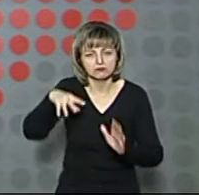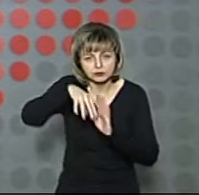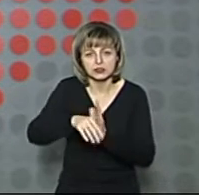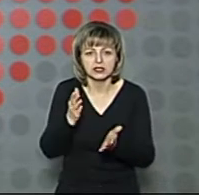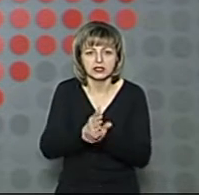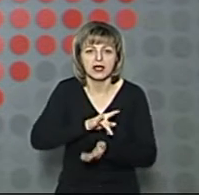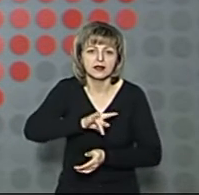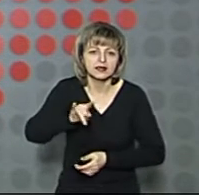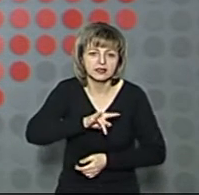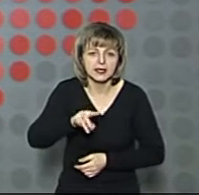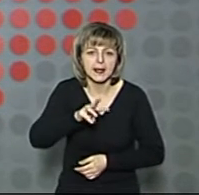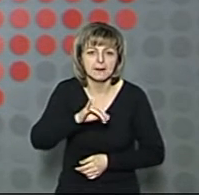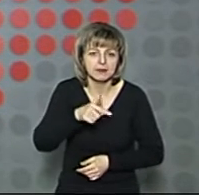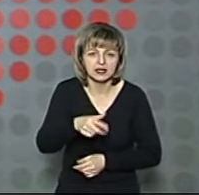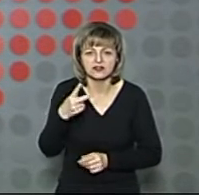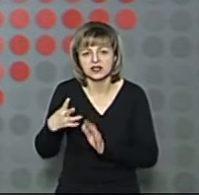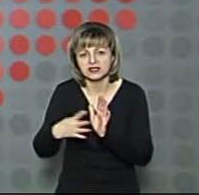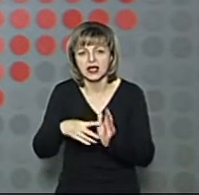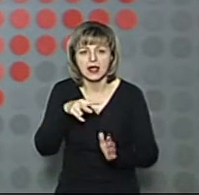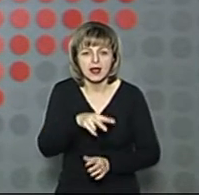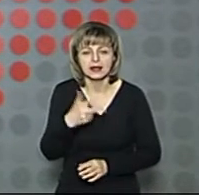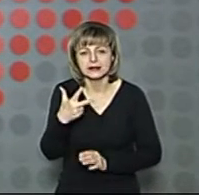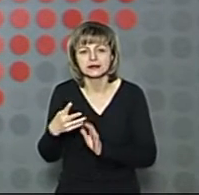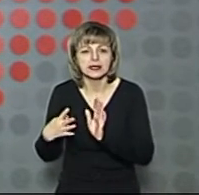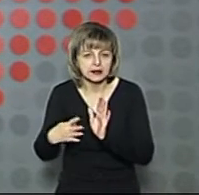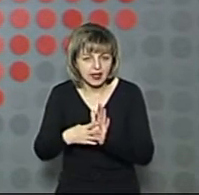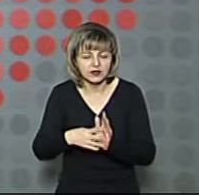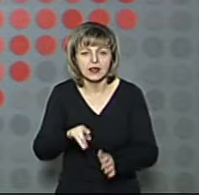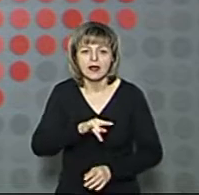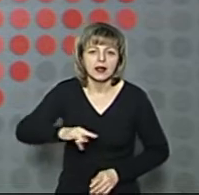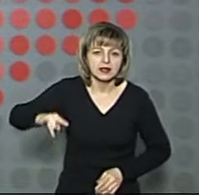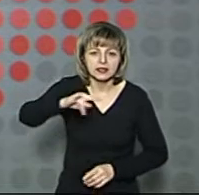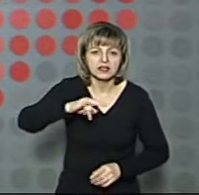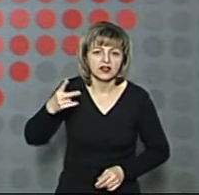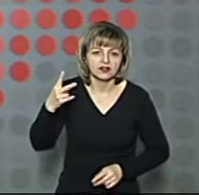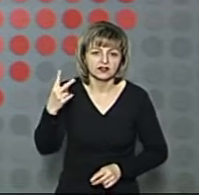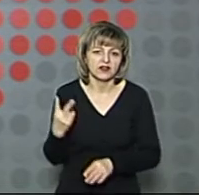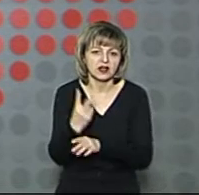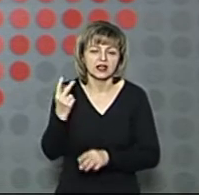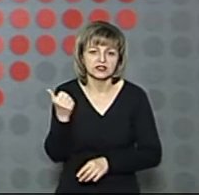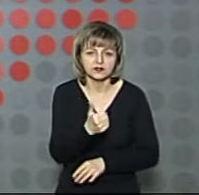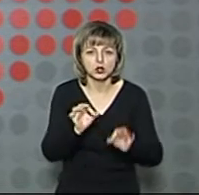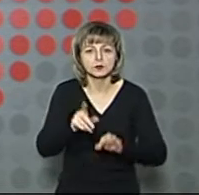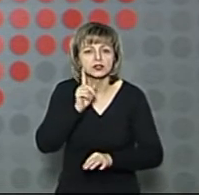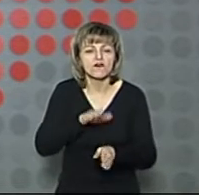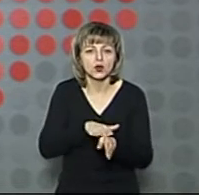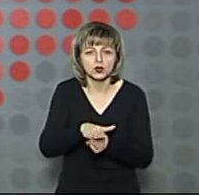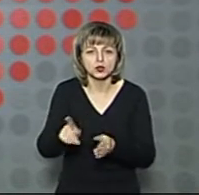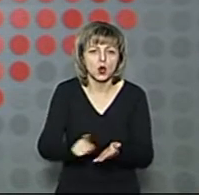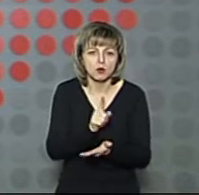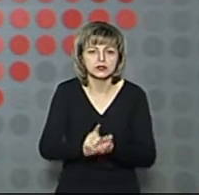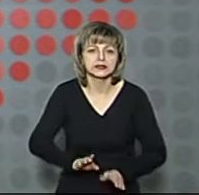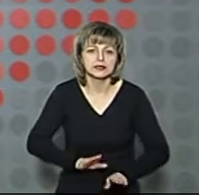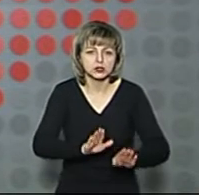військової частини літаки МіГ-29 і Л-39. Літають два дні на тиждень, розповів тимчасово виконуючий